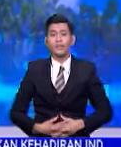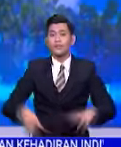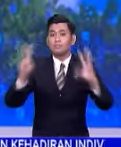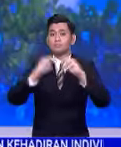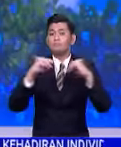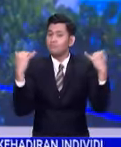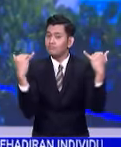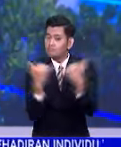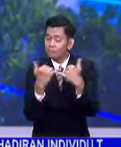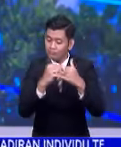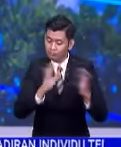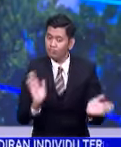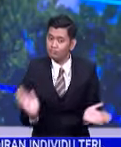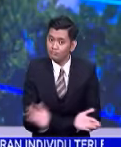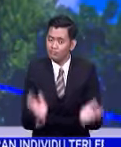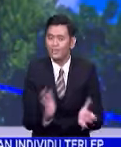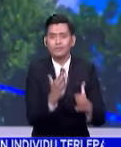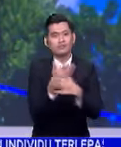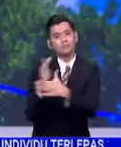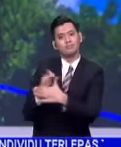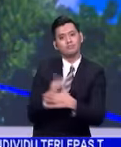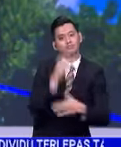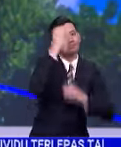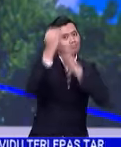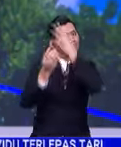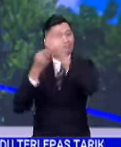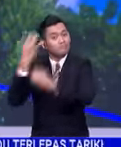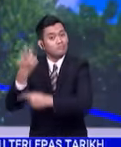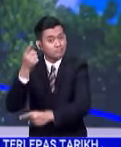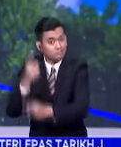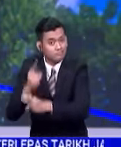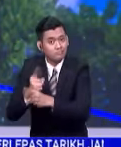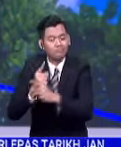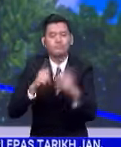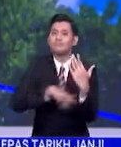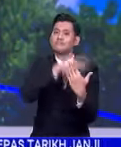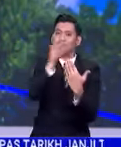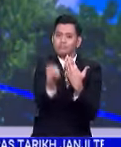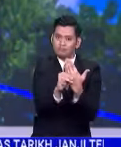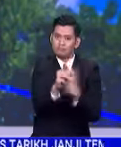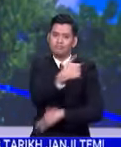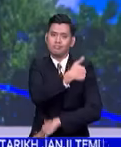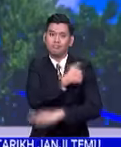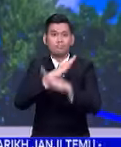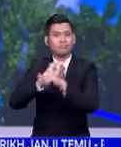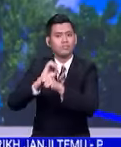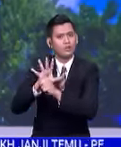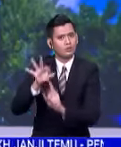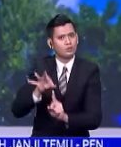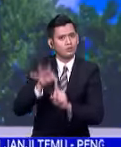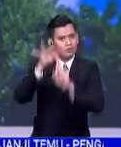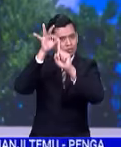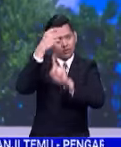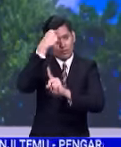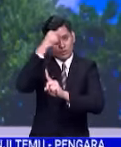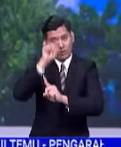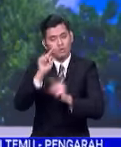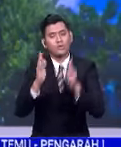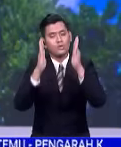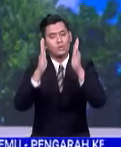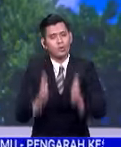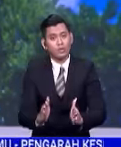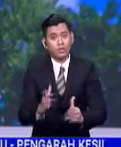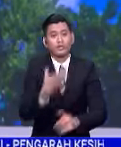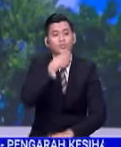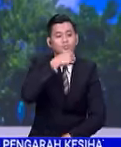Masyarakat disaran membantu berkongsi maklumat sahih mengenai program vaksinasi khususnya kepada golongan rentan termasuk warga